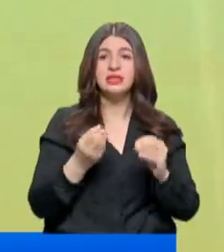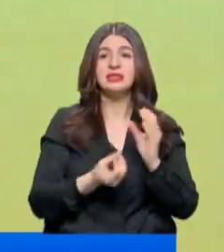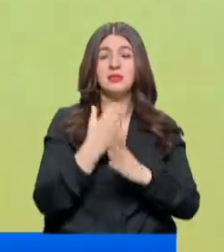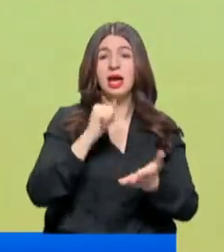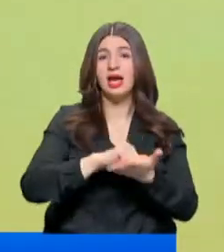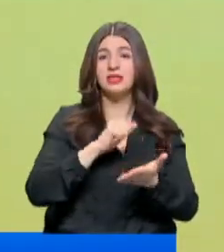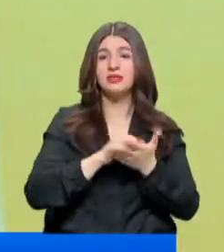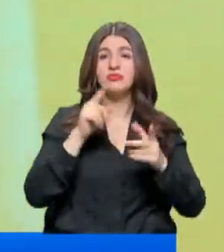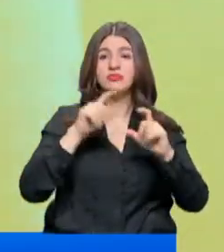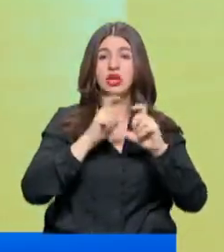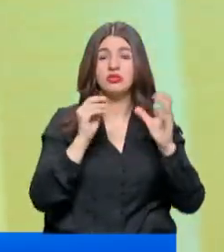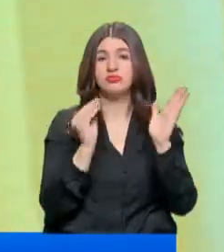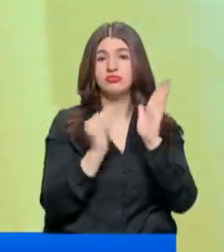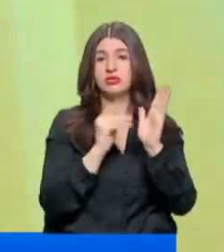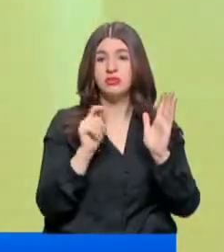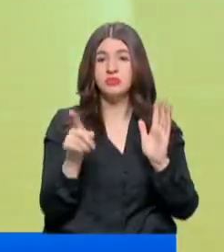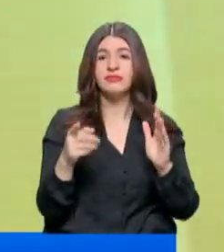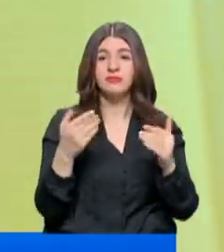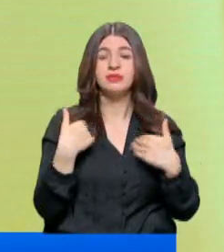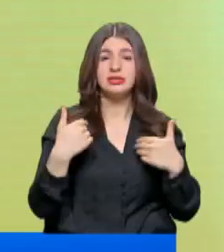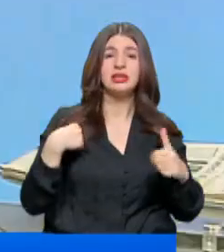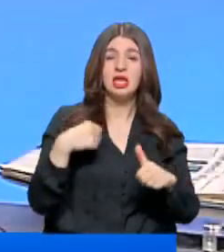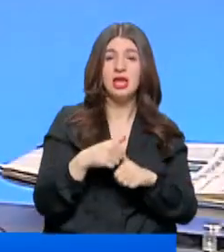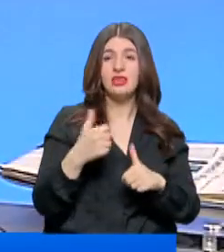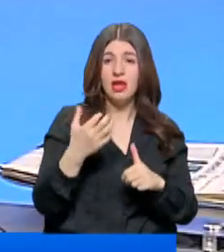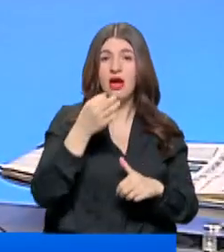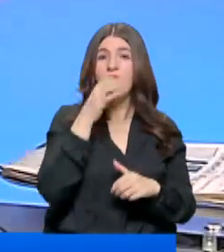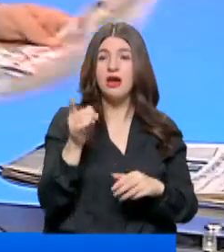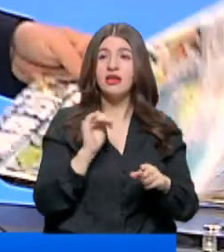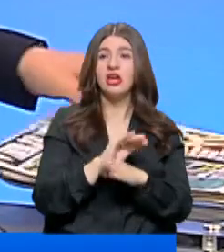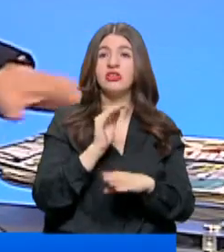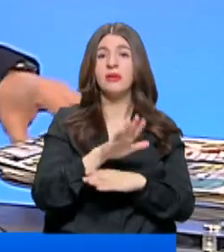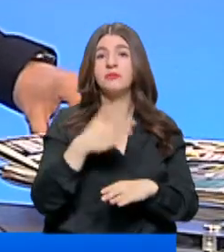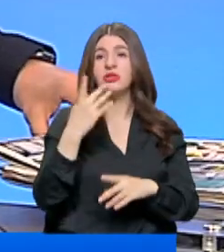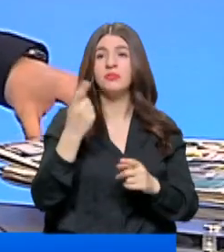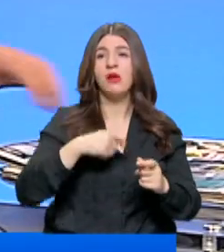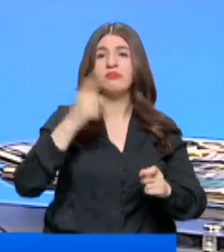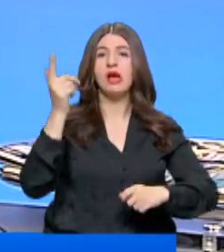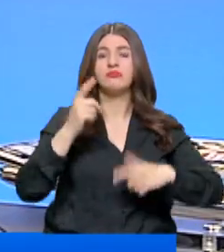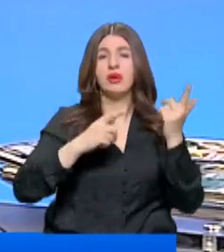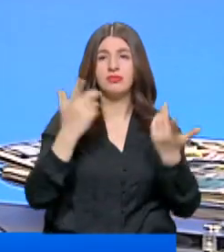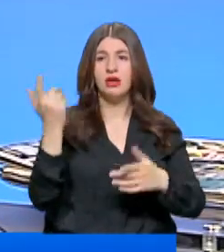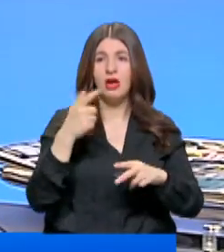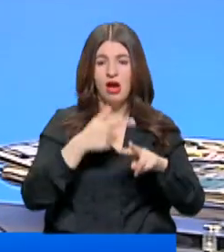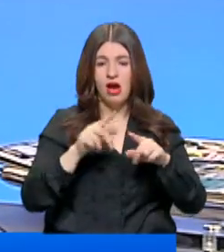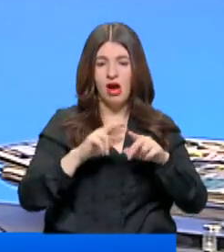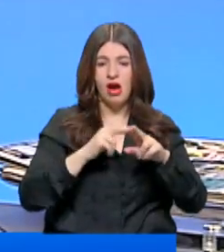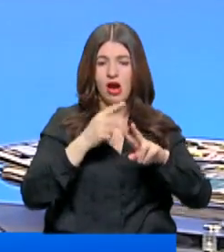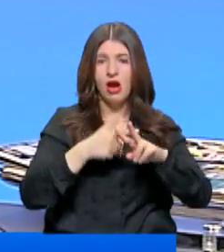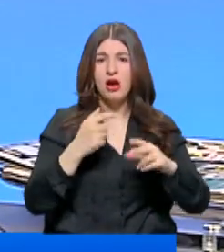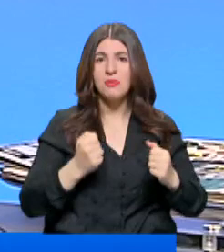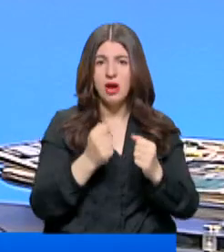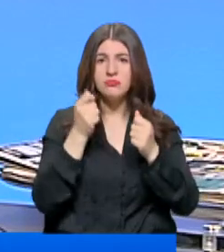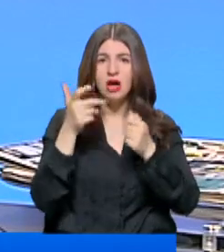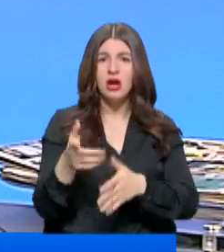gazetesi bu manşetle çıktı ve biz yine elbeti Ankara'da yaşanan bir başka çarpıyor Hani Ankapark Ankara